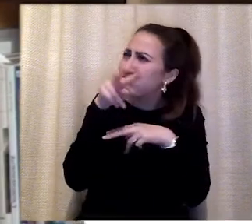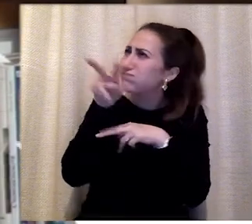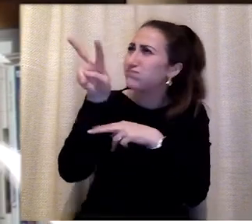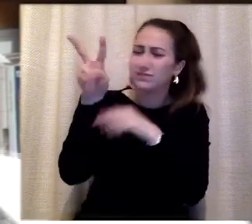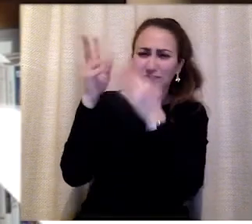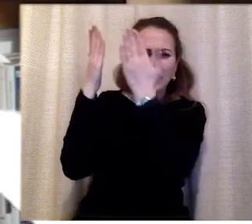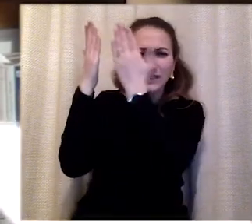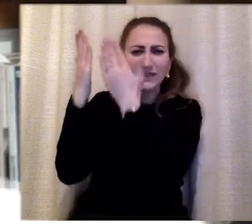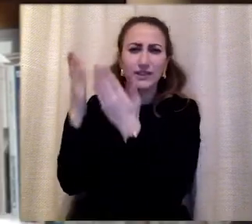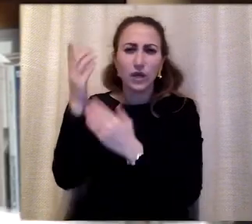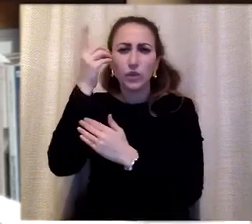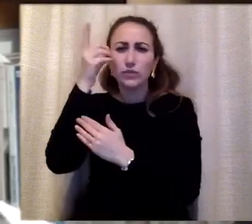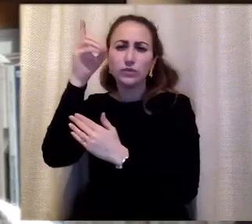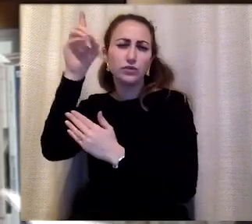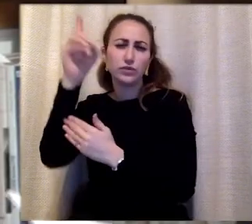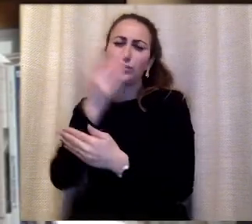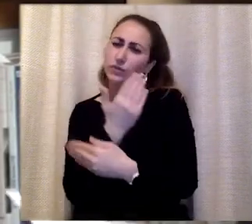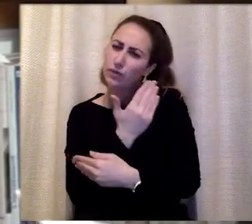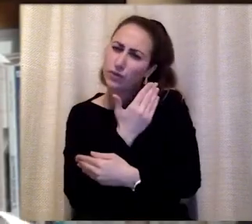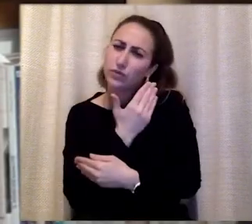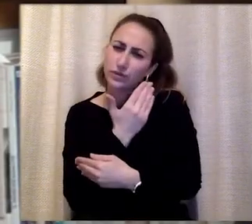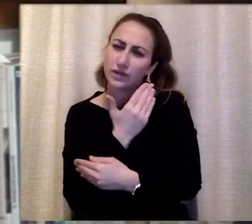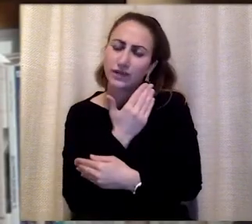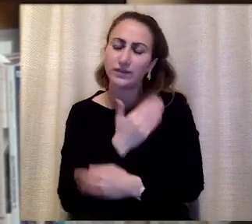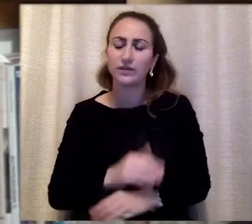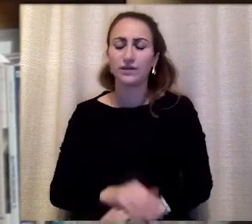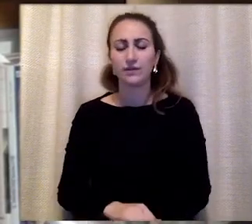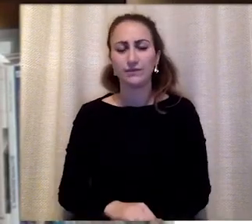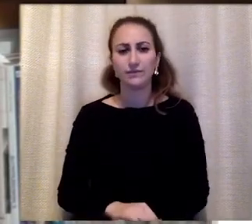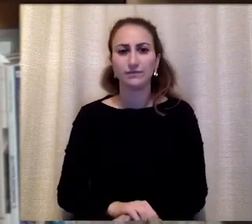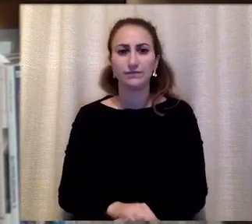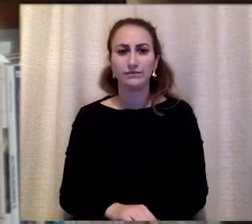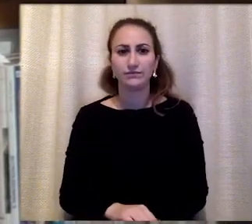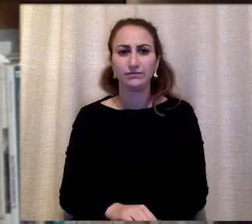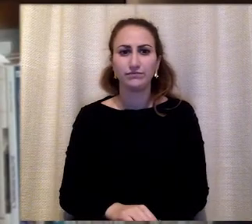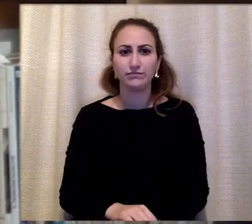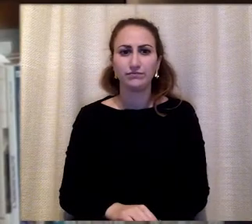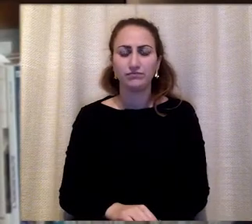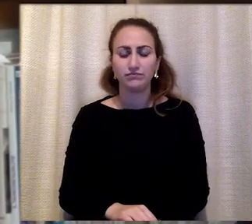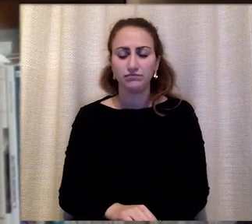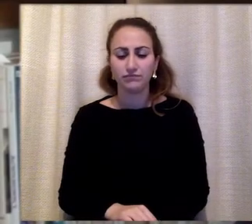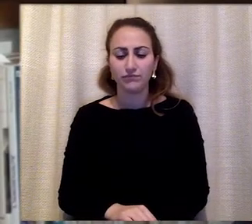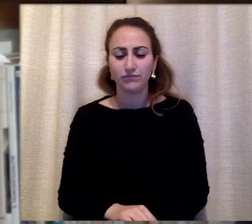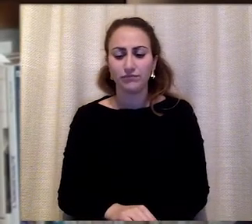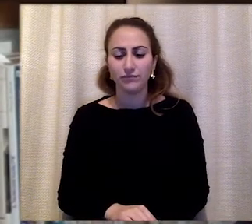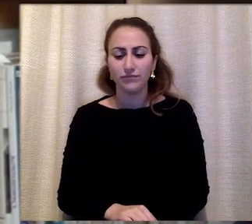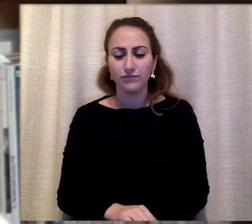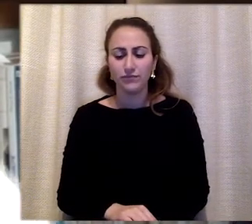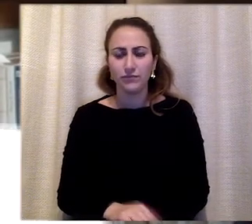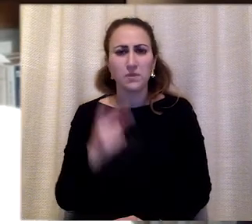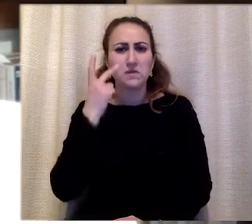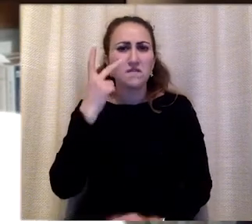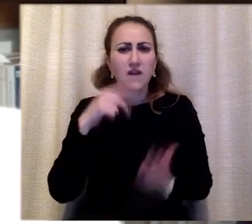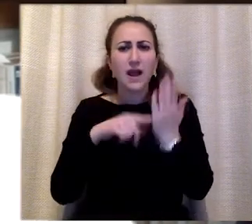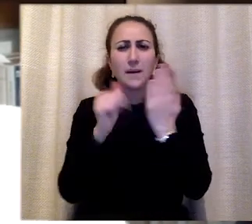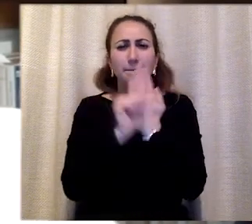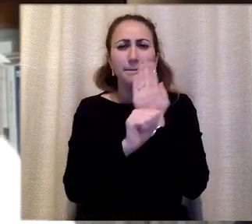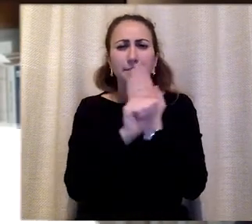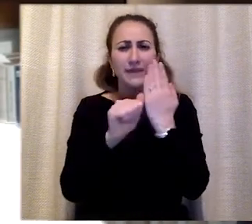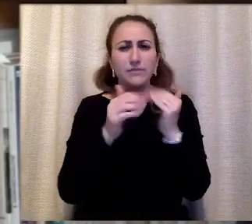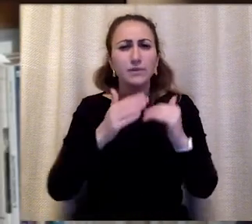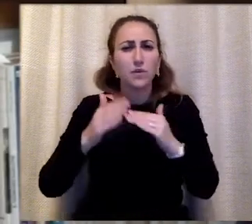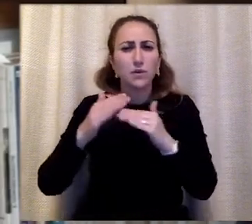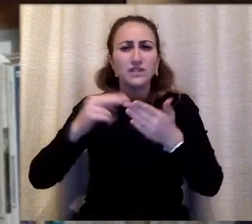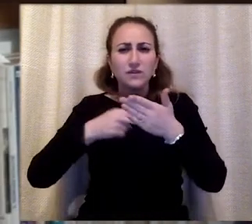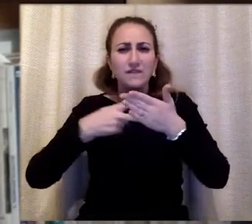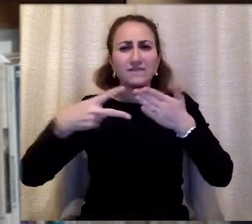Ensuite, s'il est dit qu'il est le Dieu de toute consolation, le verset continue en disant que Dieu est celui qui nous